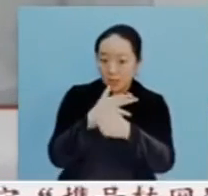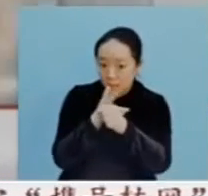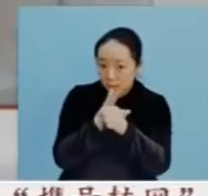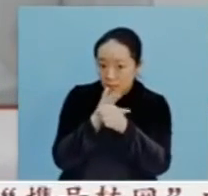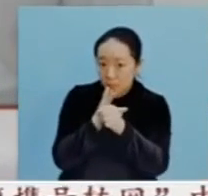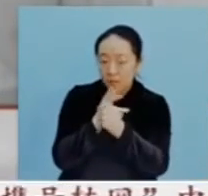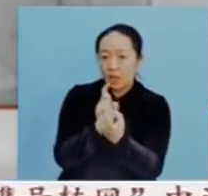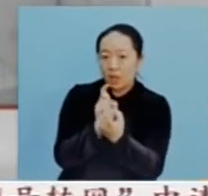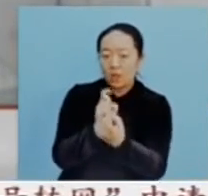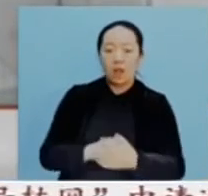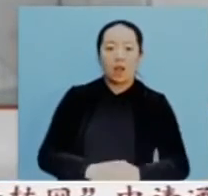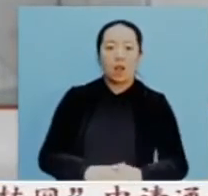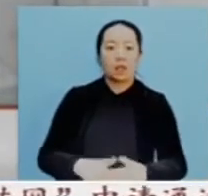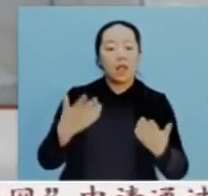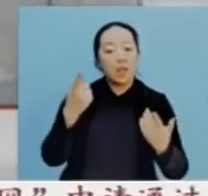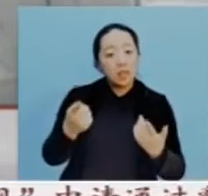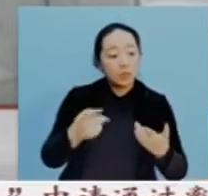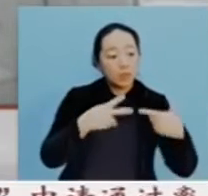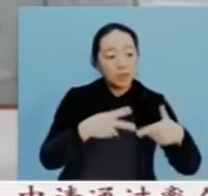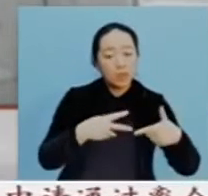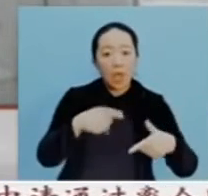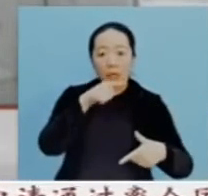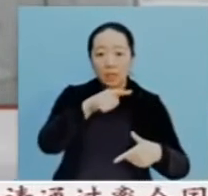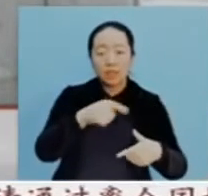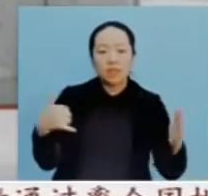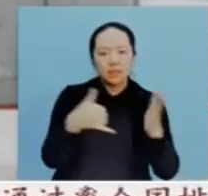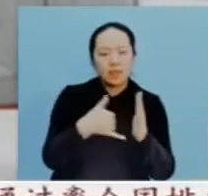就是说你即将参加的这是一个什么样的比赛项目？